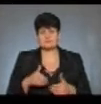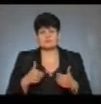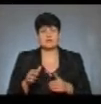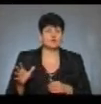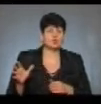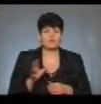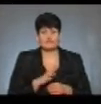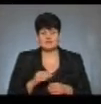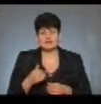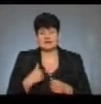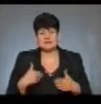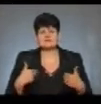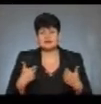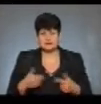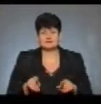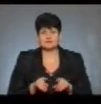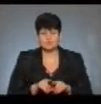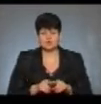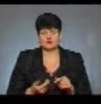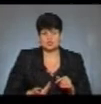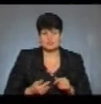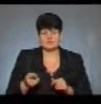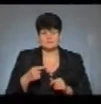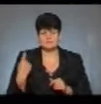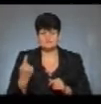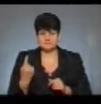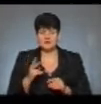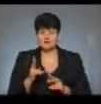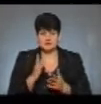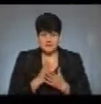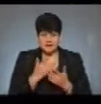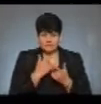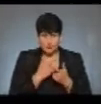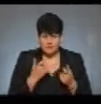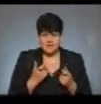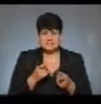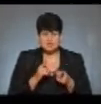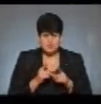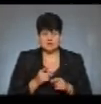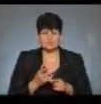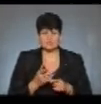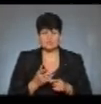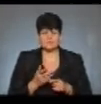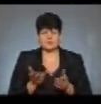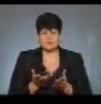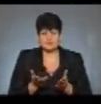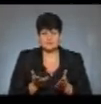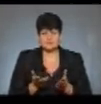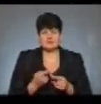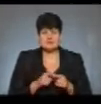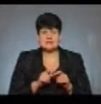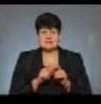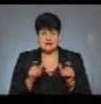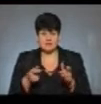всіх, зокрема, я звертався і до жителів Тернопільщини, якщо хтось має інформацію, що дійсно десь цей